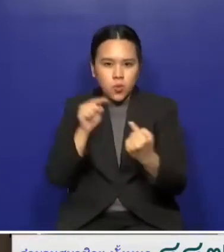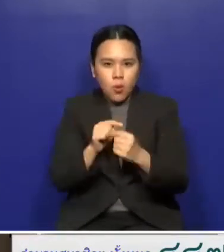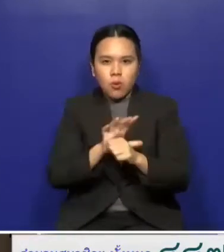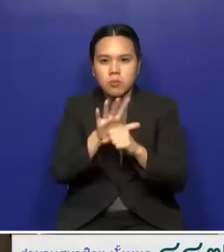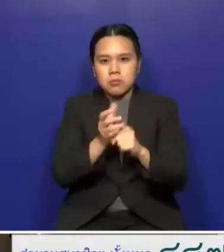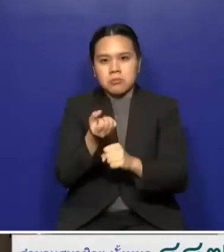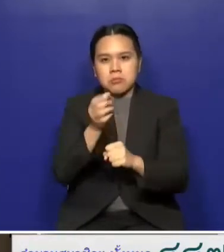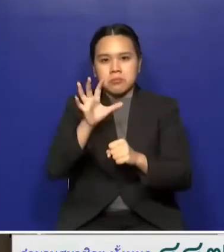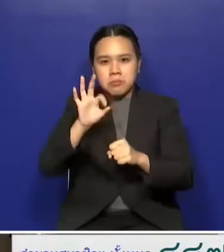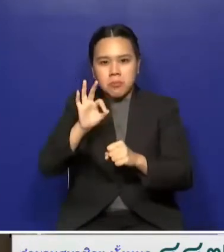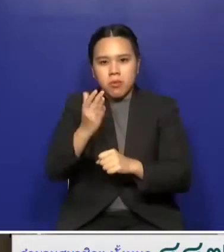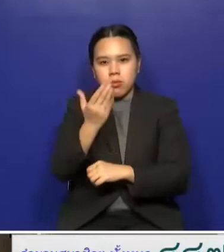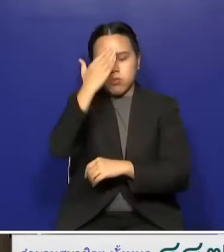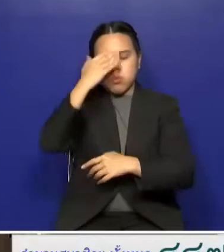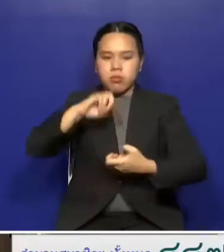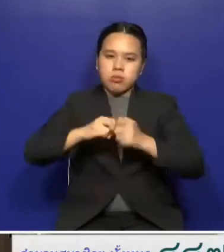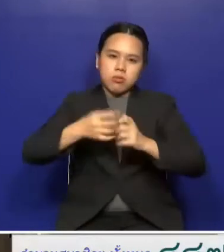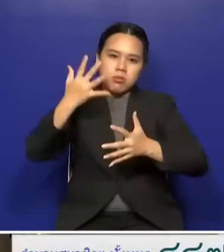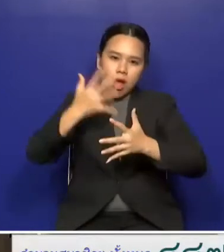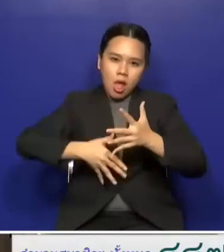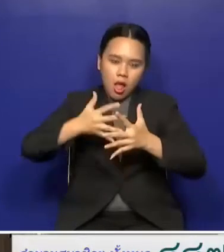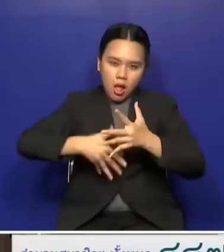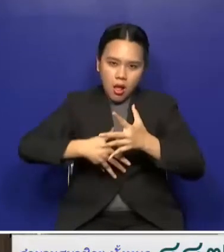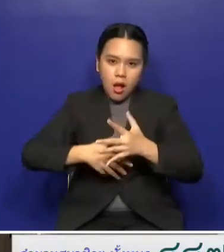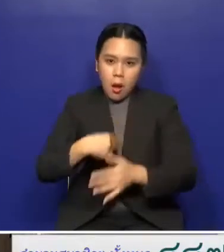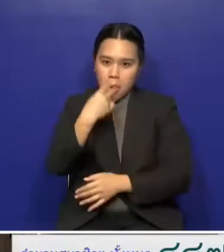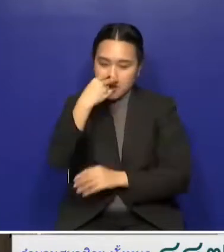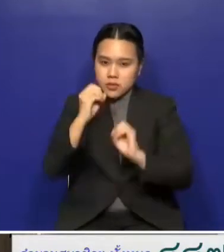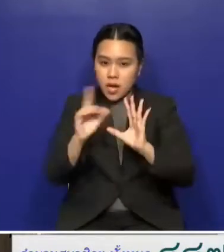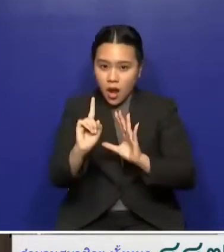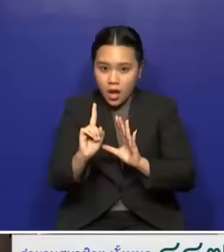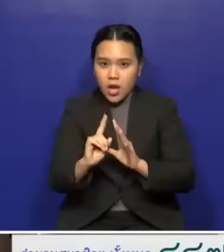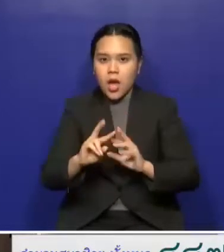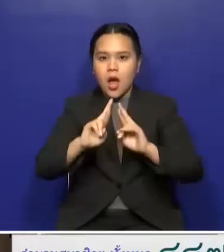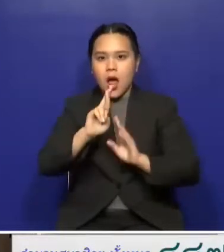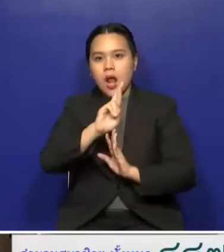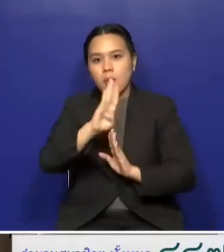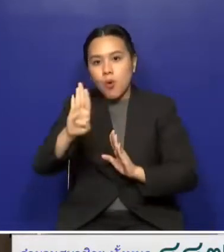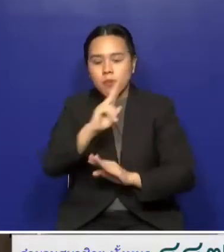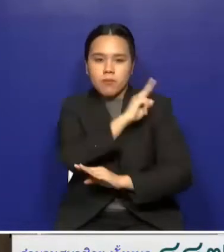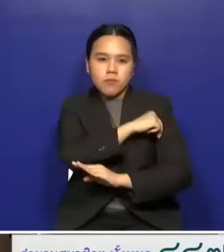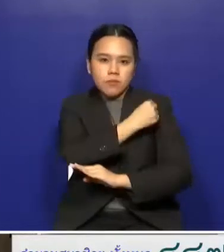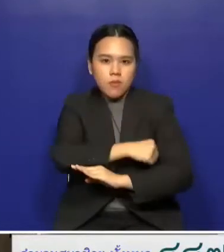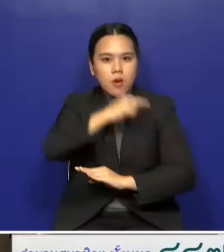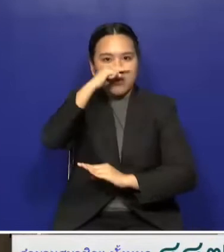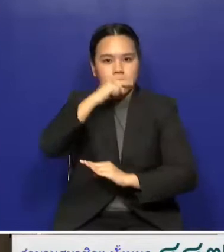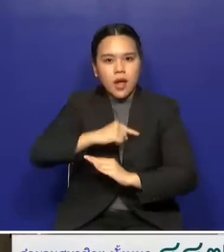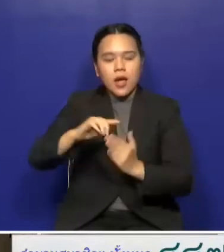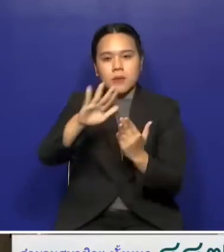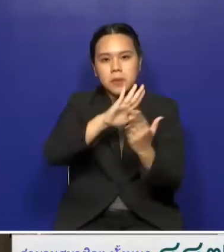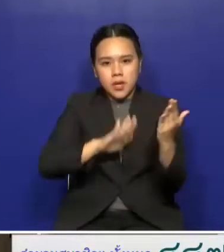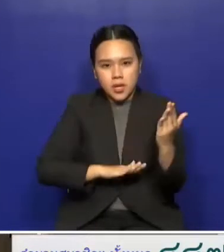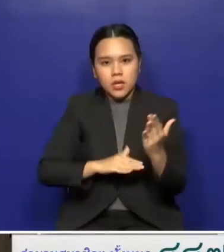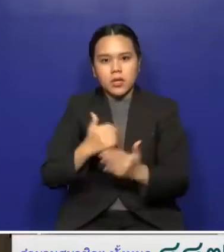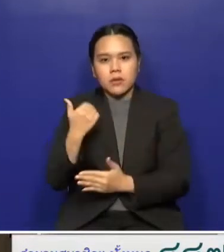แล้วว่าระบบสาธารณสุขของประเทศไทยเหล่านั้นเข้มแข็งเพียงใดตัวผมยังเชื่อมั่นในความสาม